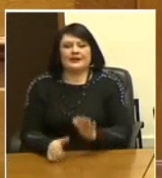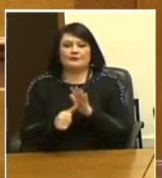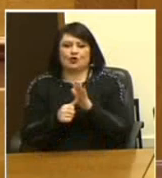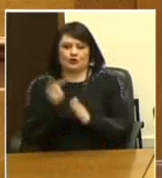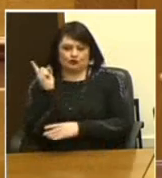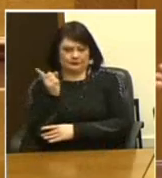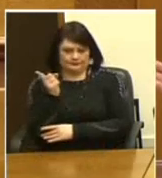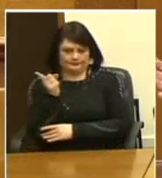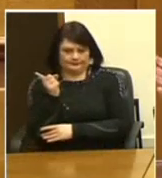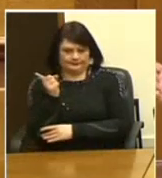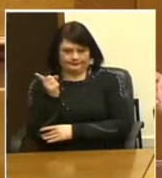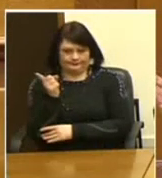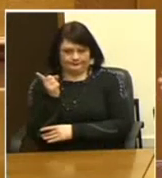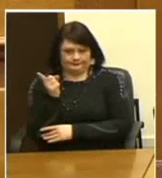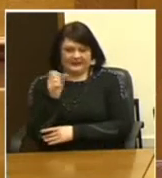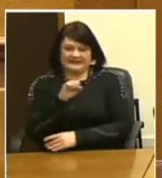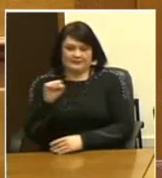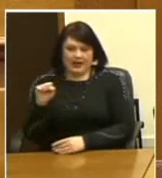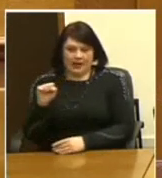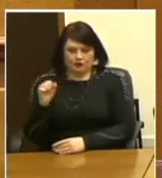Εντάξει. Ξέρετε, κύριε Μητσοτάκη, παρακαλώ.